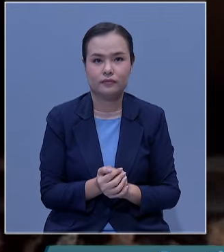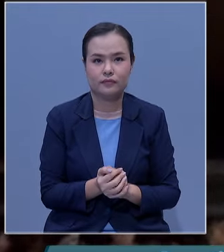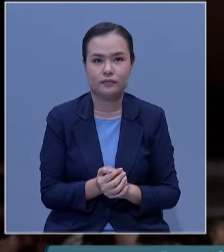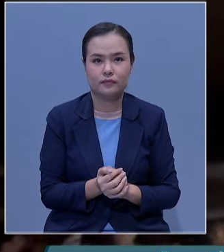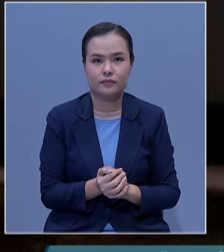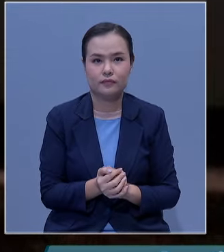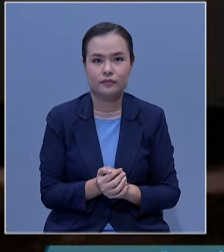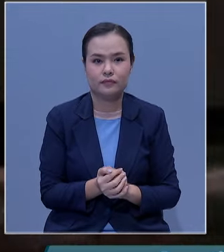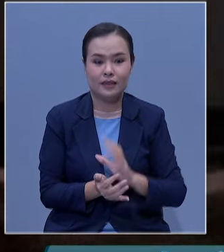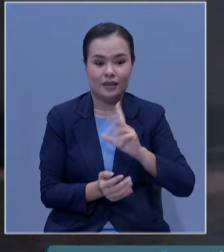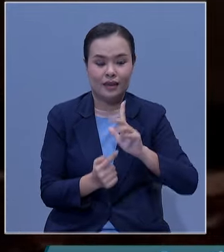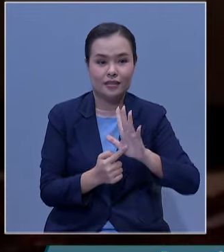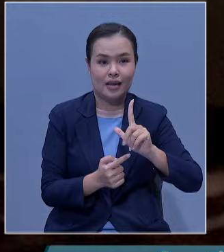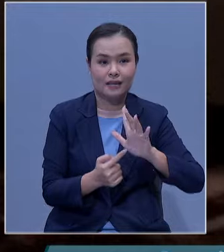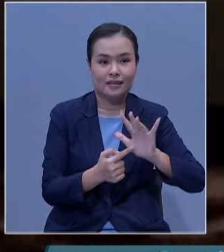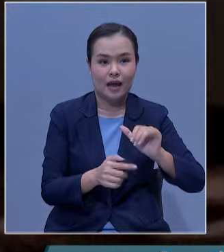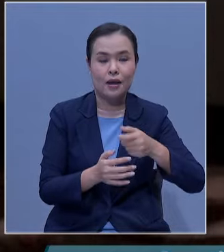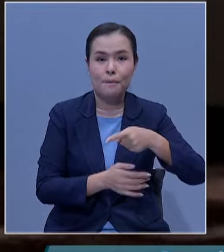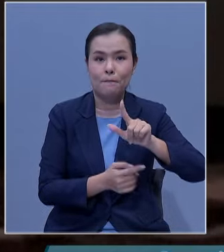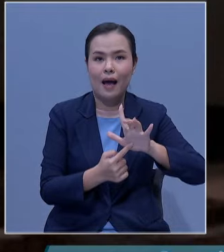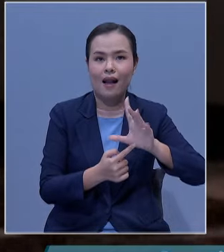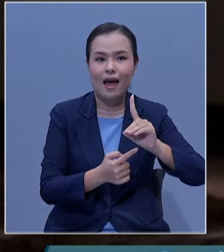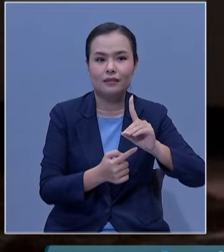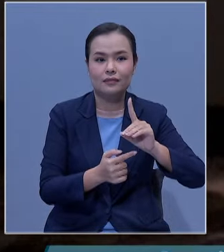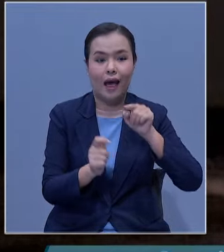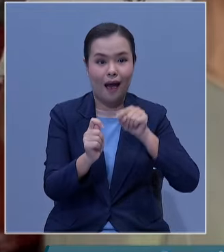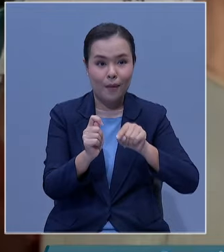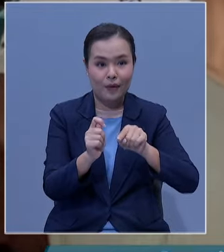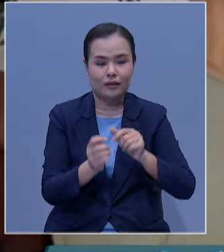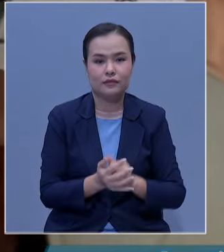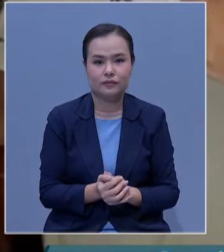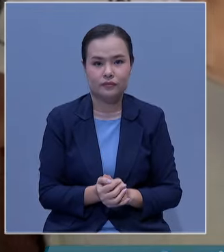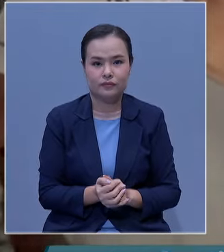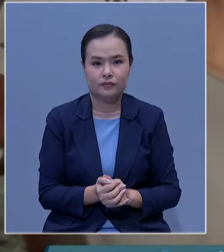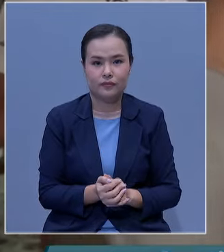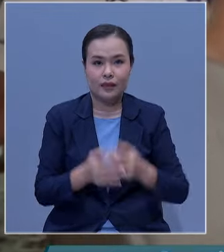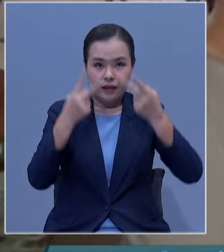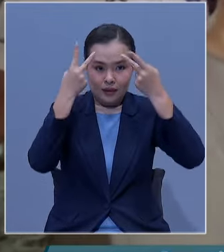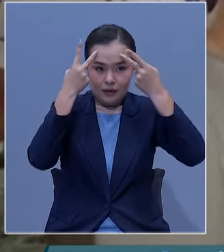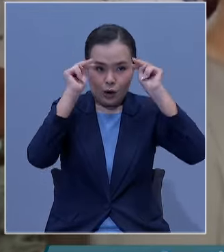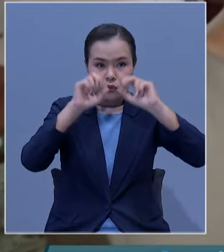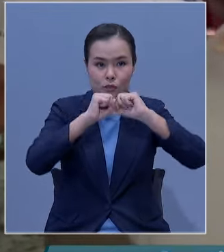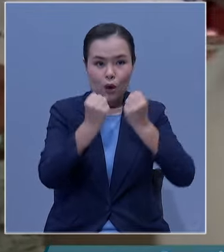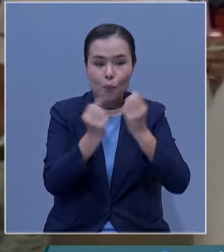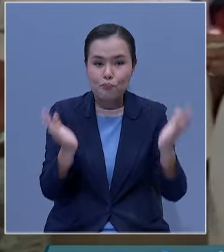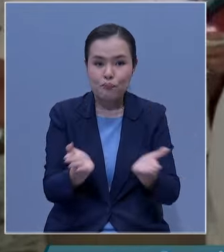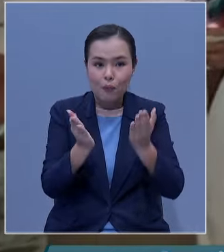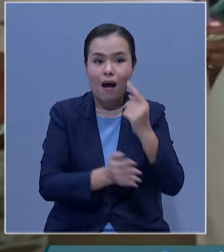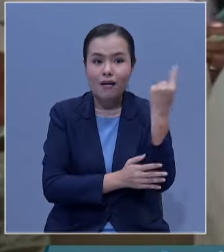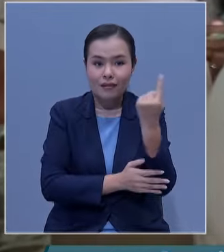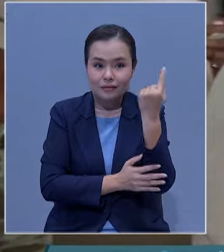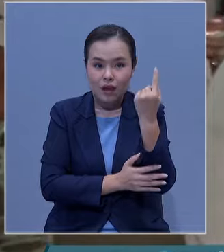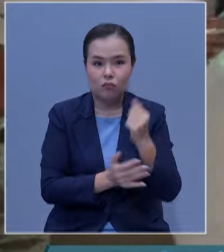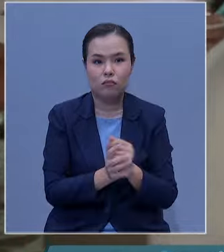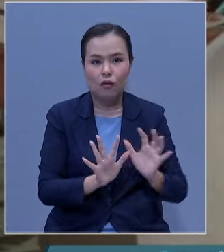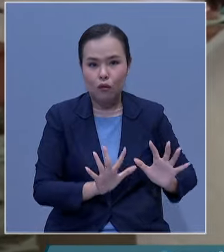ทางคุณชัดชัยมณีปลัดอำเภอเกาะสมุยคุณรัชพรภูลสวัสดิ์นะครับนายกสมาคมส่งเสริมการท่องเที่ยวเกาะสมุย